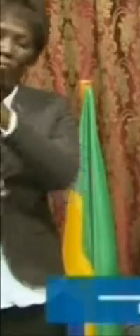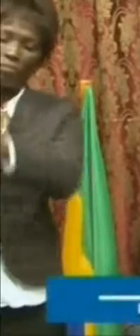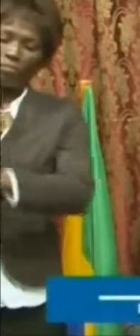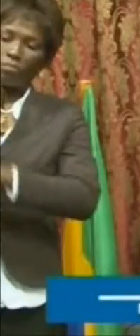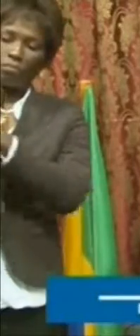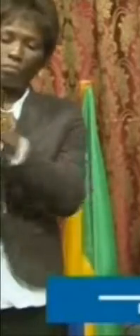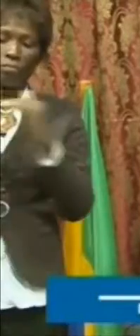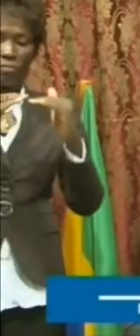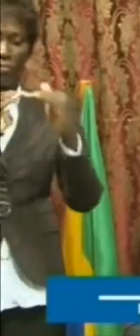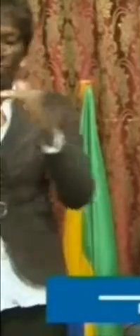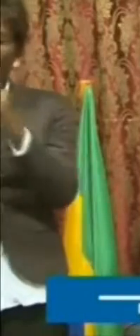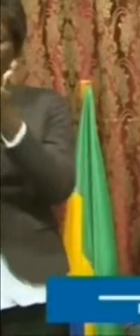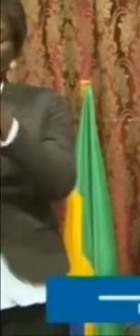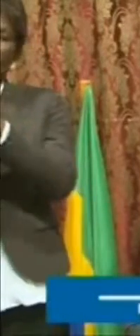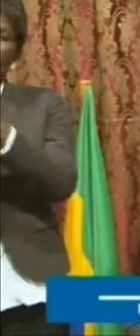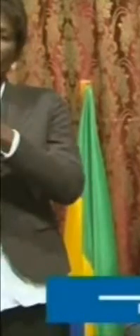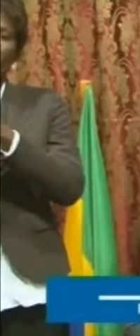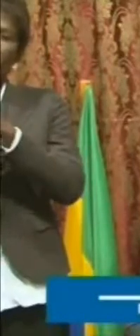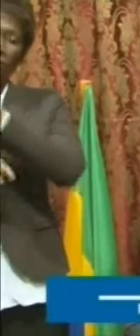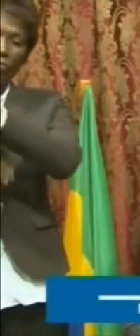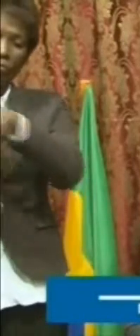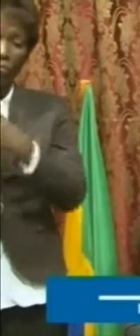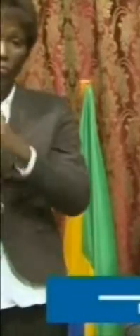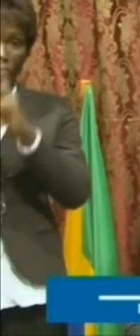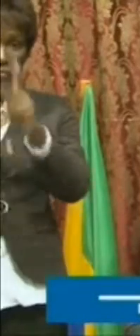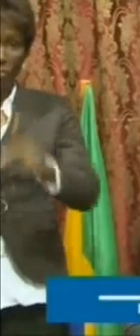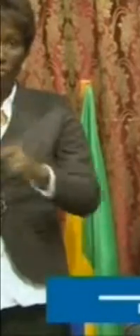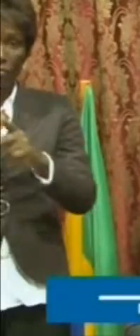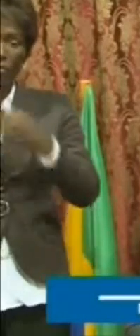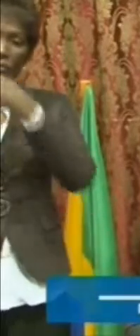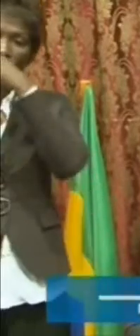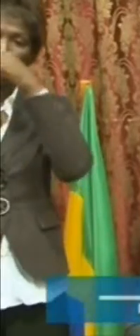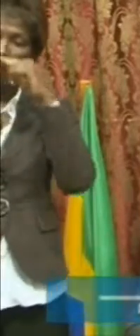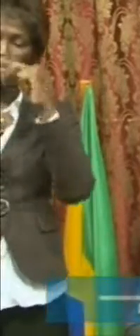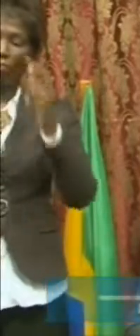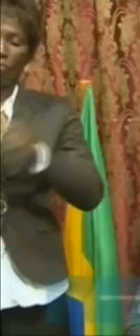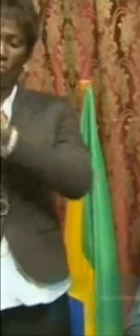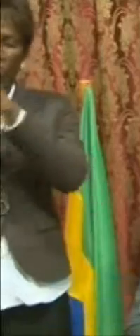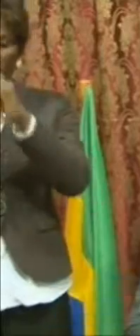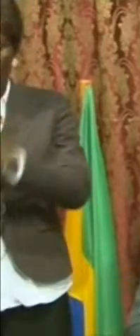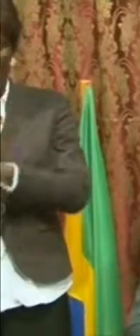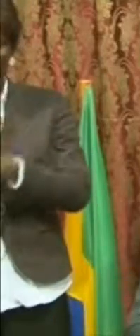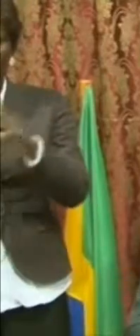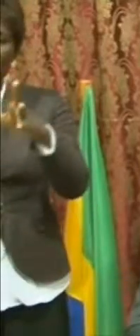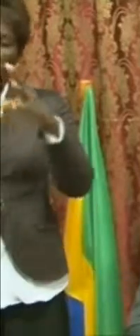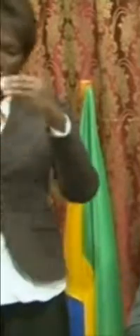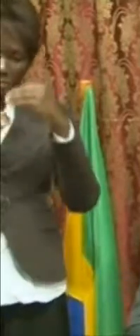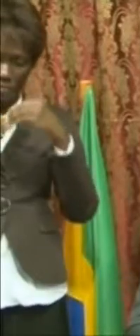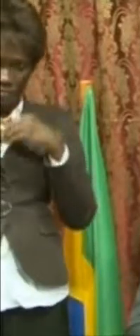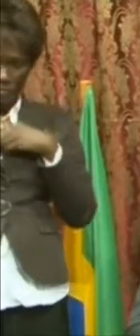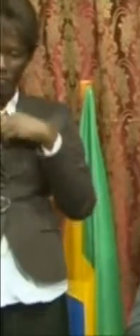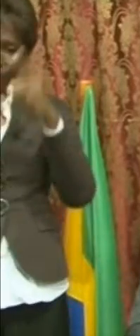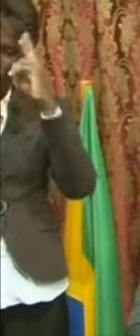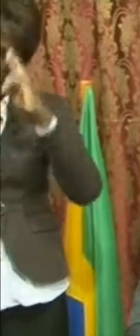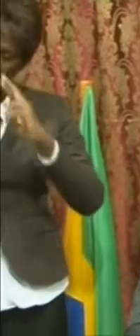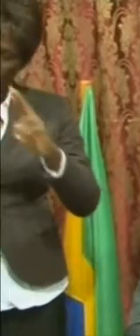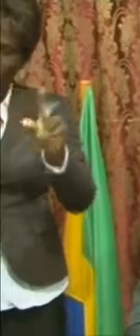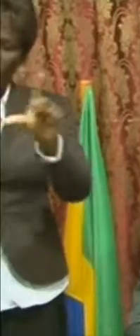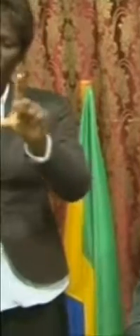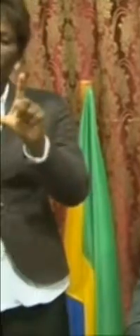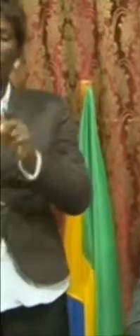citoyens auxquels notre pays a souscrit à travers la ratification de divers instruments